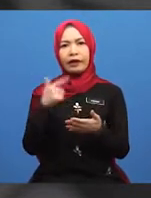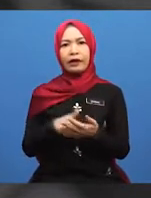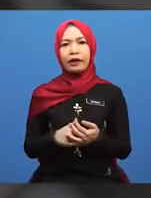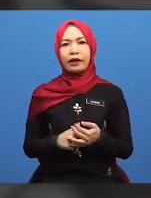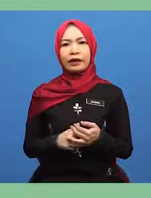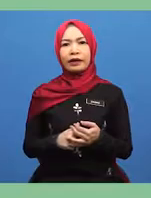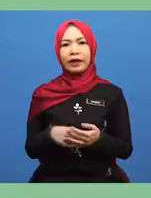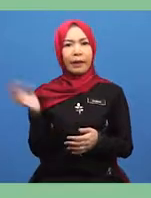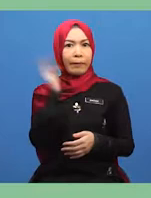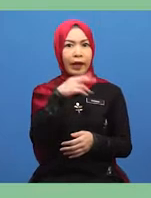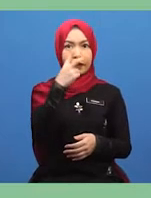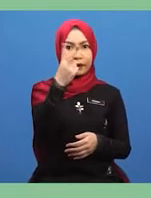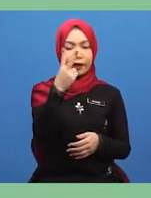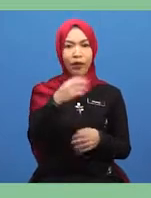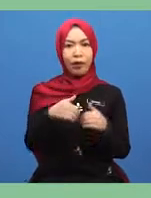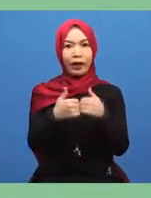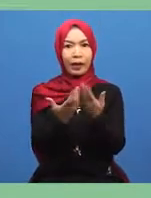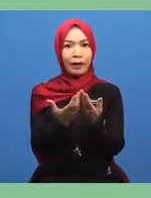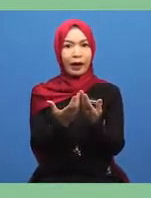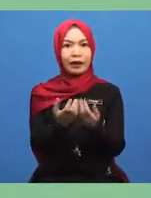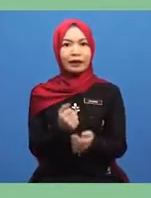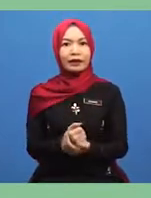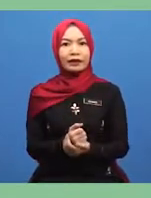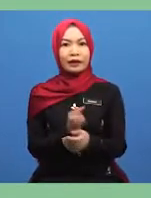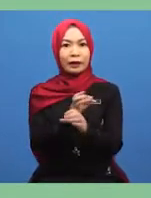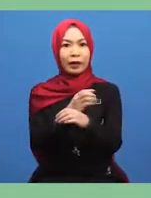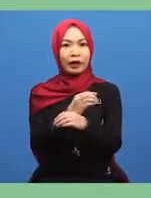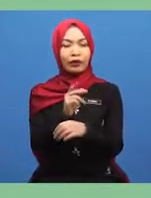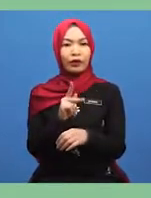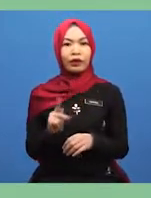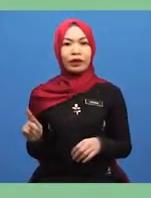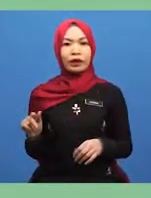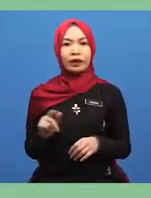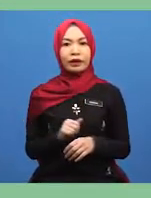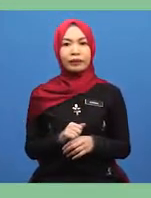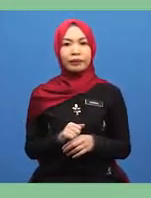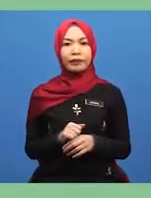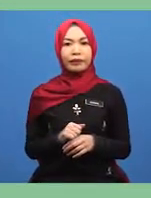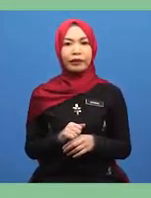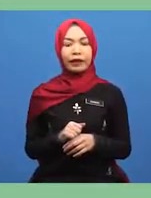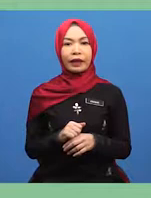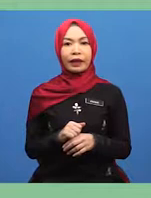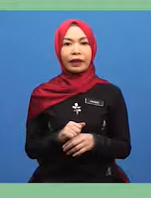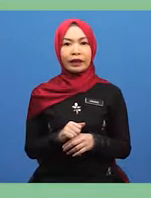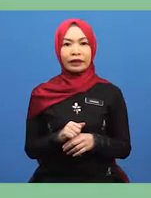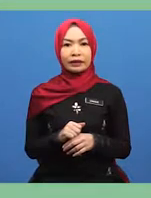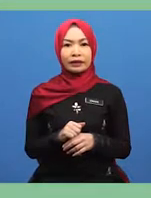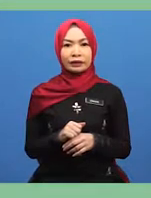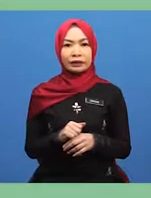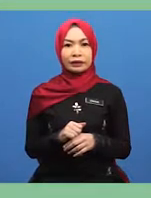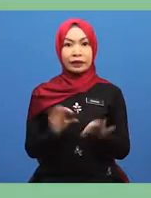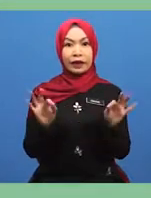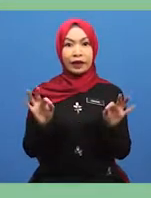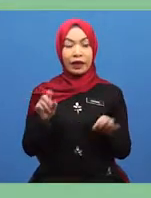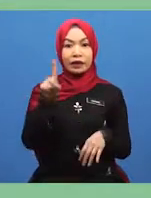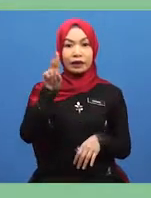dibentuk di pasaran. Berdasarkan Raja B, apabila 1 USD sama dengan RM4,